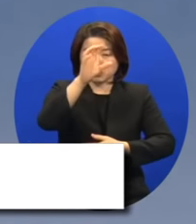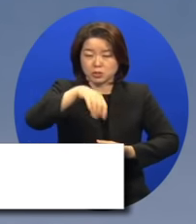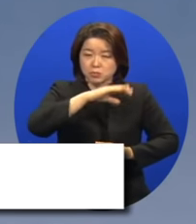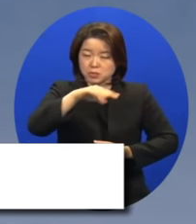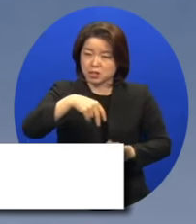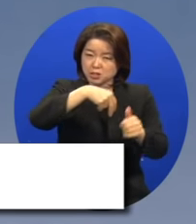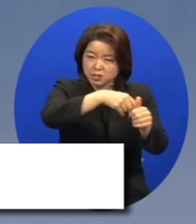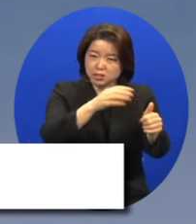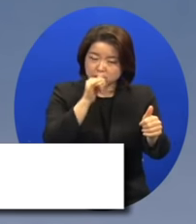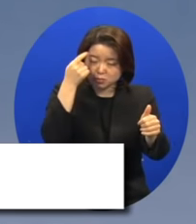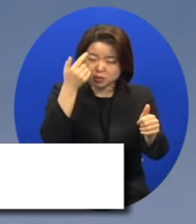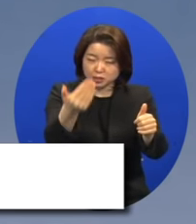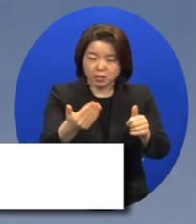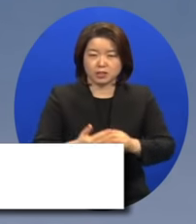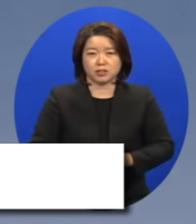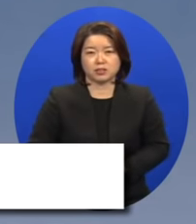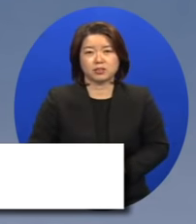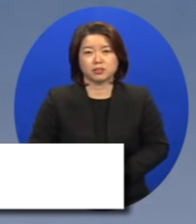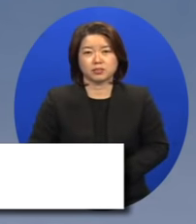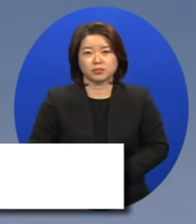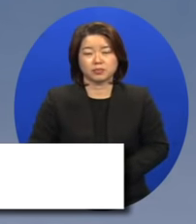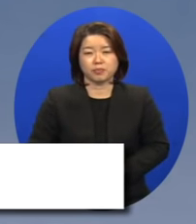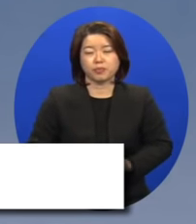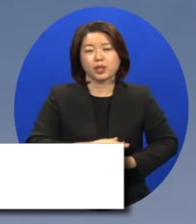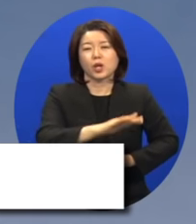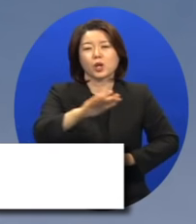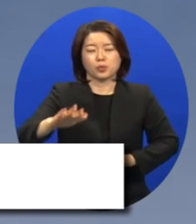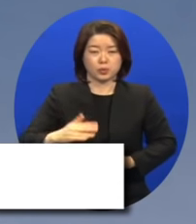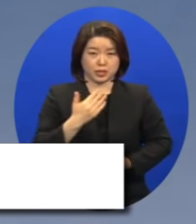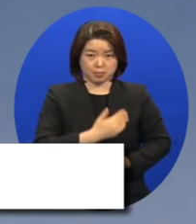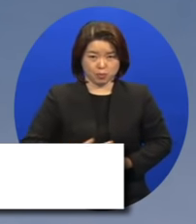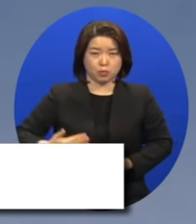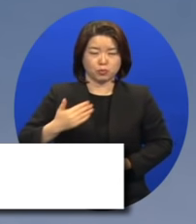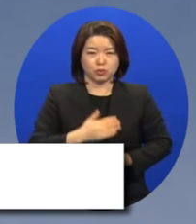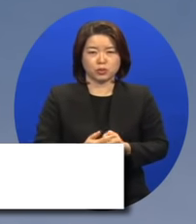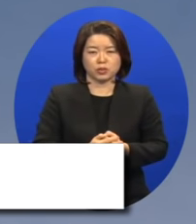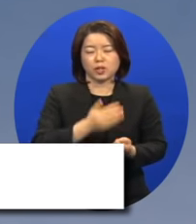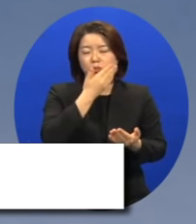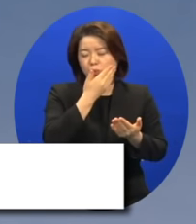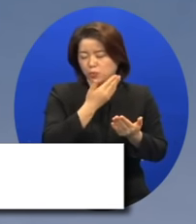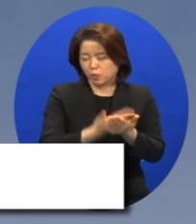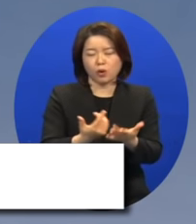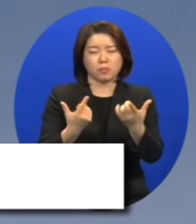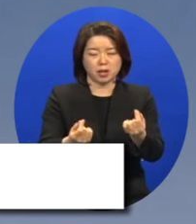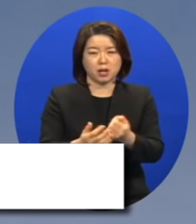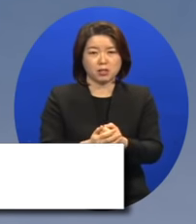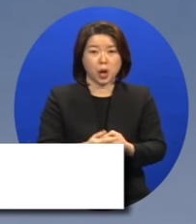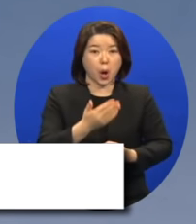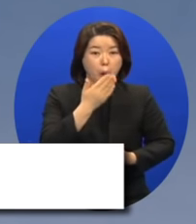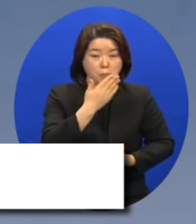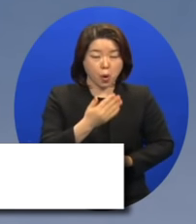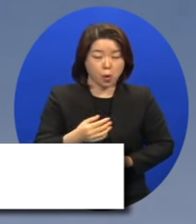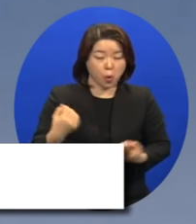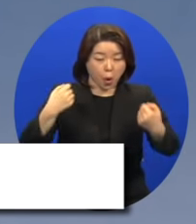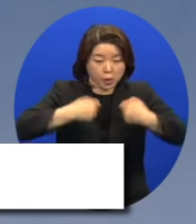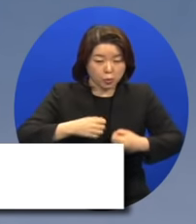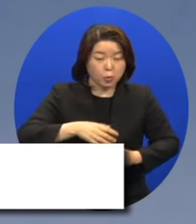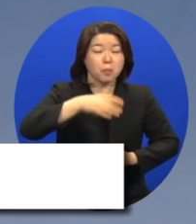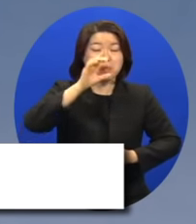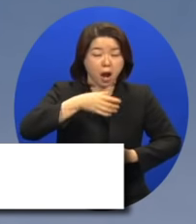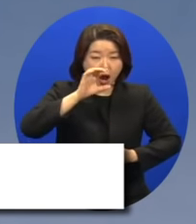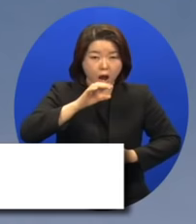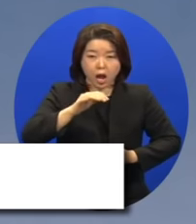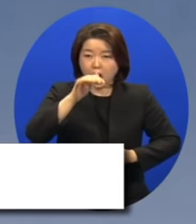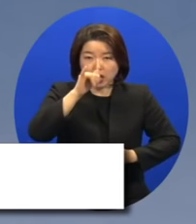죄를짓도록하기위함이었습니까?우리의 몸은소중합니다.그들은 단지